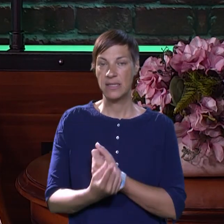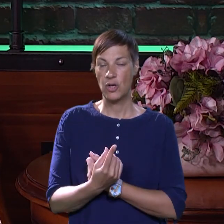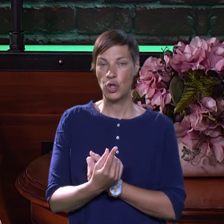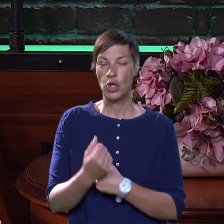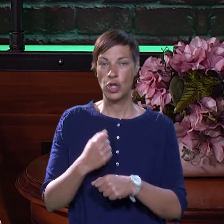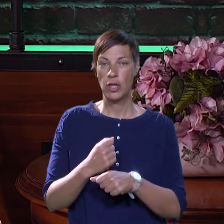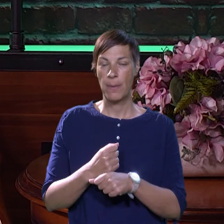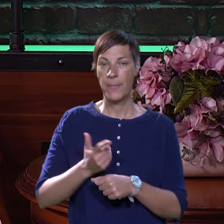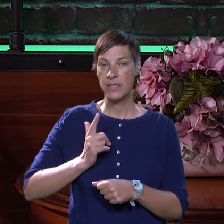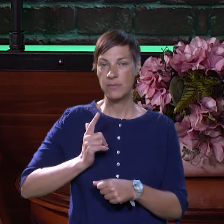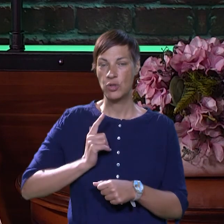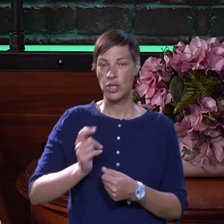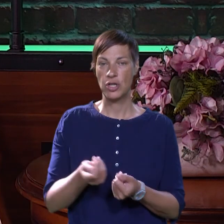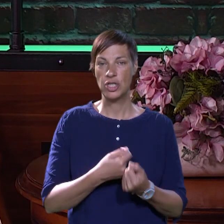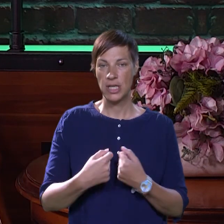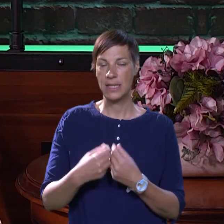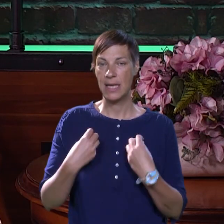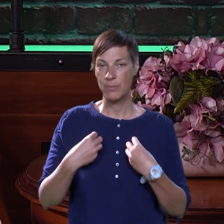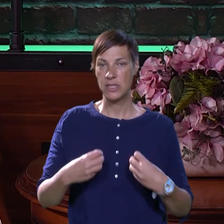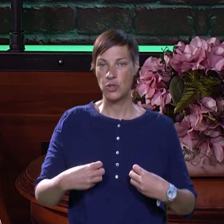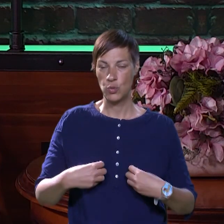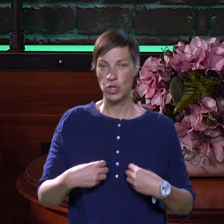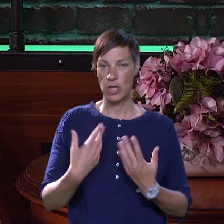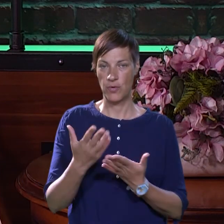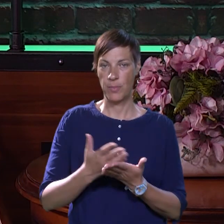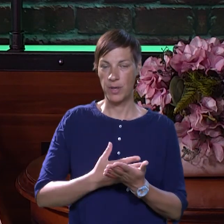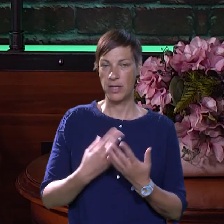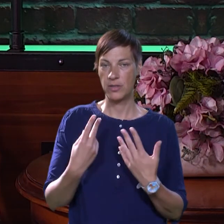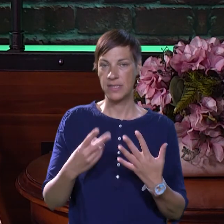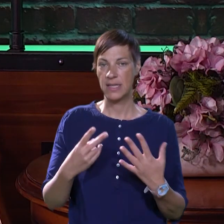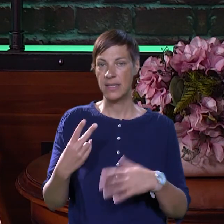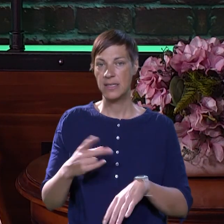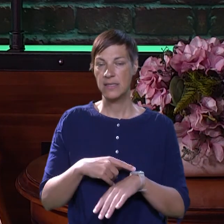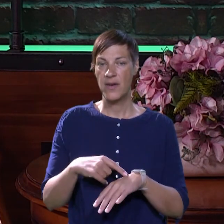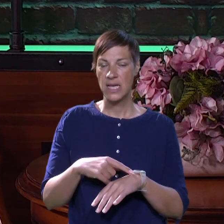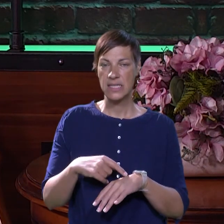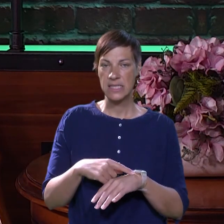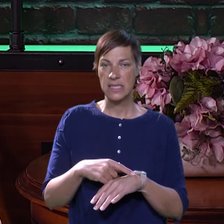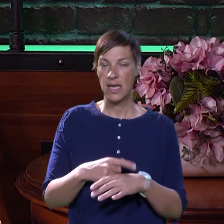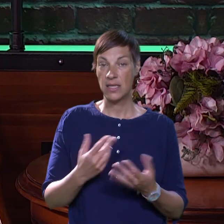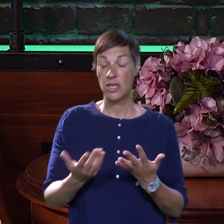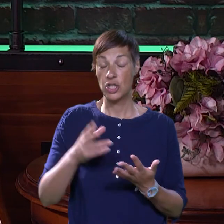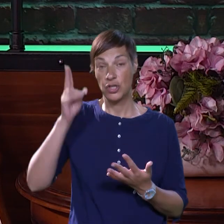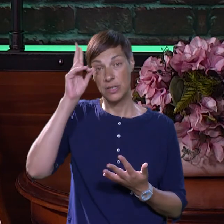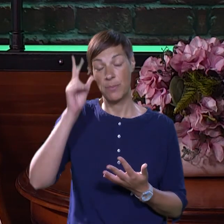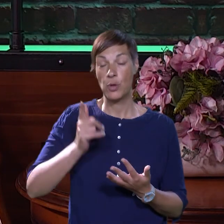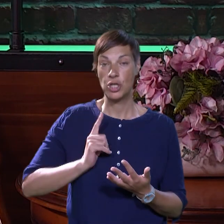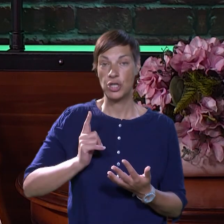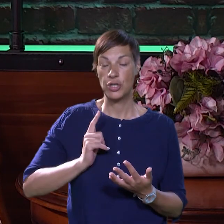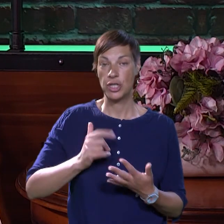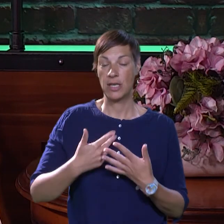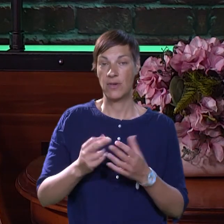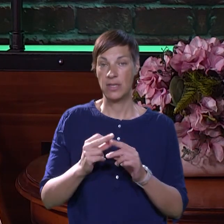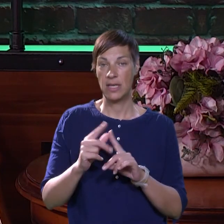dogodilo nešto na poslu, dočekao nas je tim stručnjaka koji nas je obradio u roku 72 sata, što se može očekivati